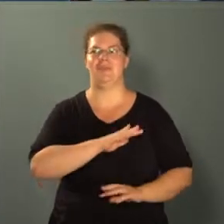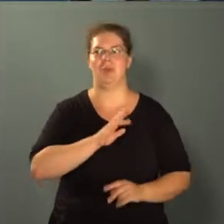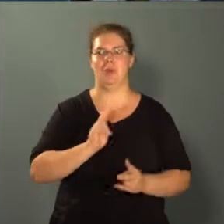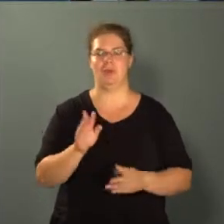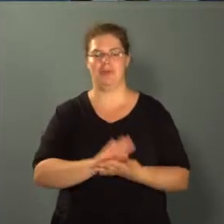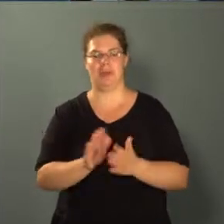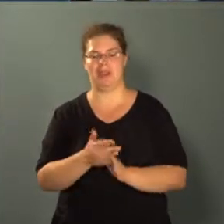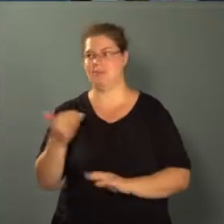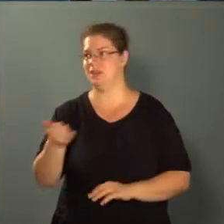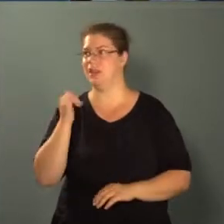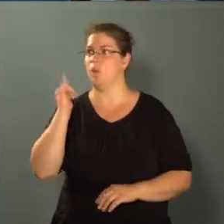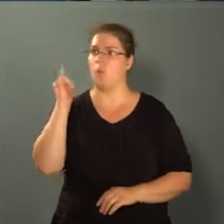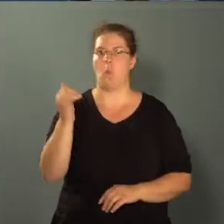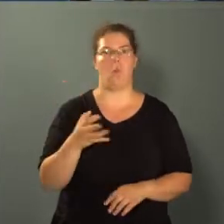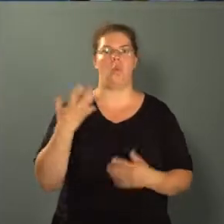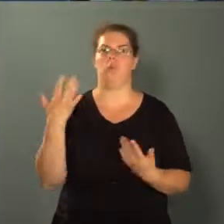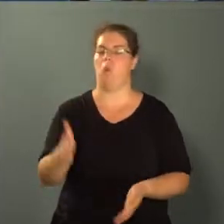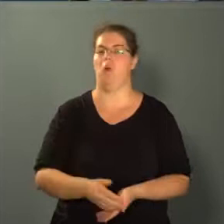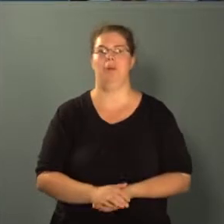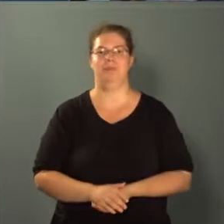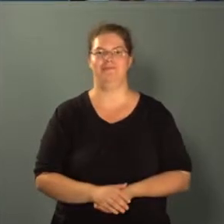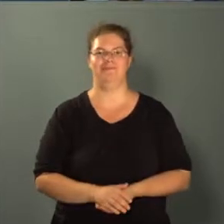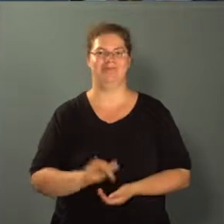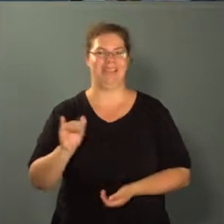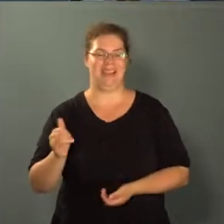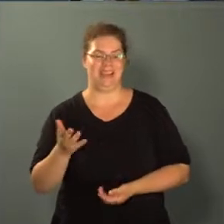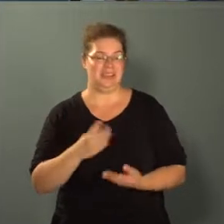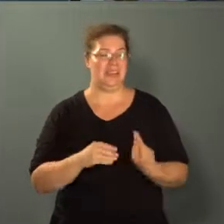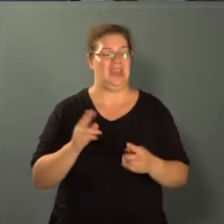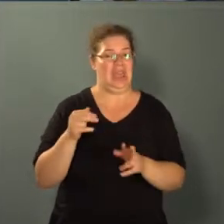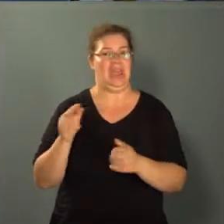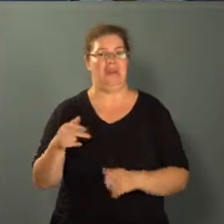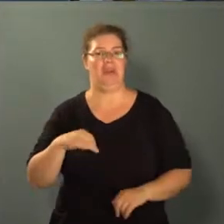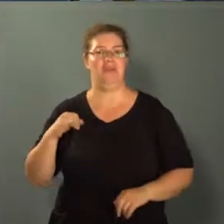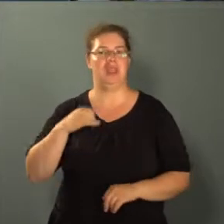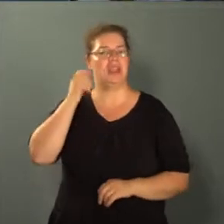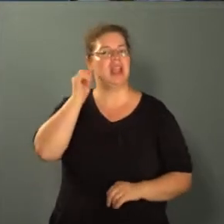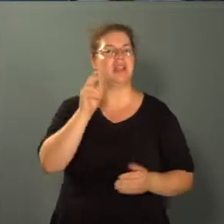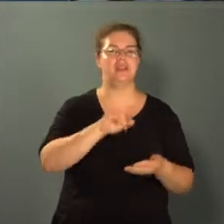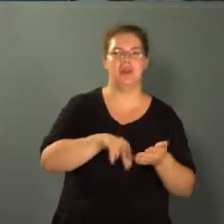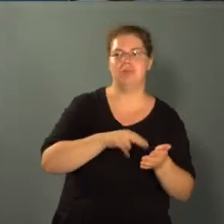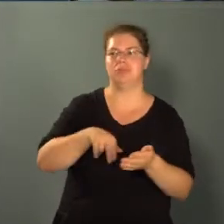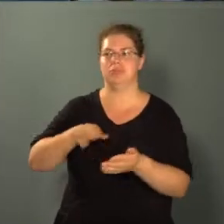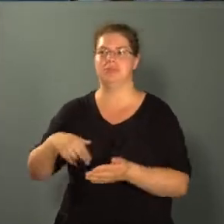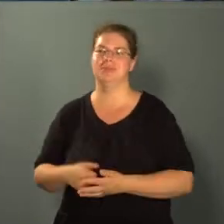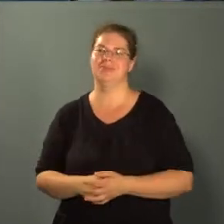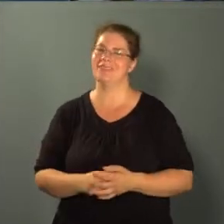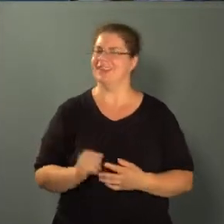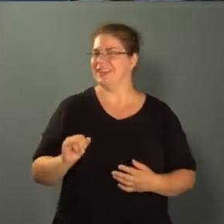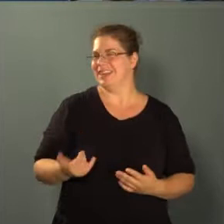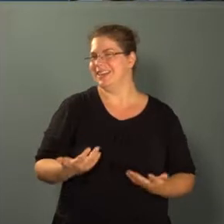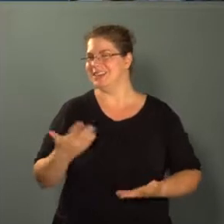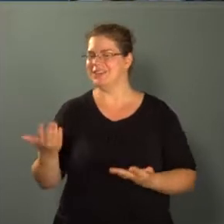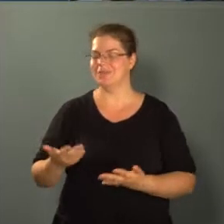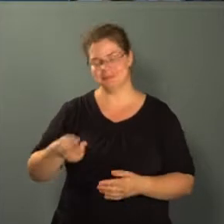a férje állandóan úton van? Ugye, és azért írtuk akkor még a fiatal lányoknak az autogramokat is.